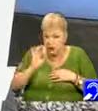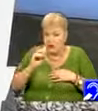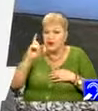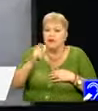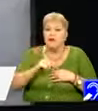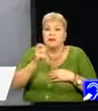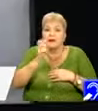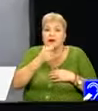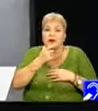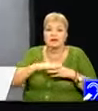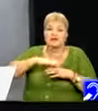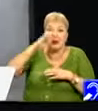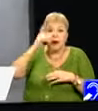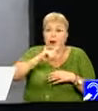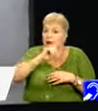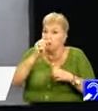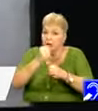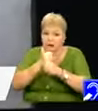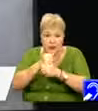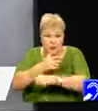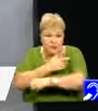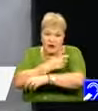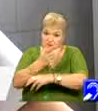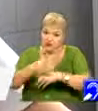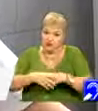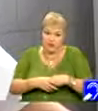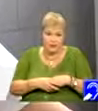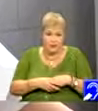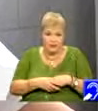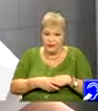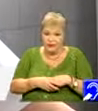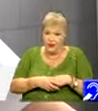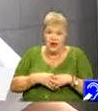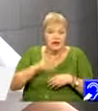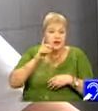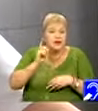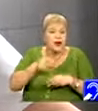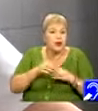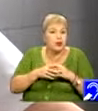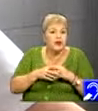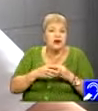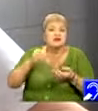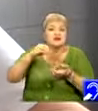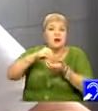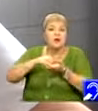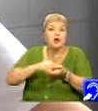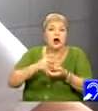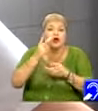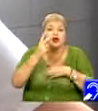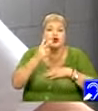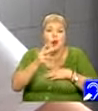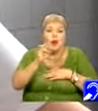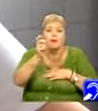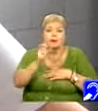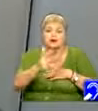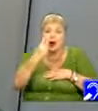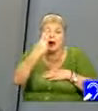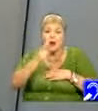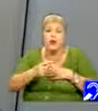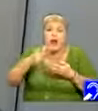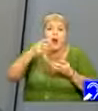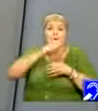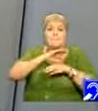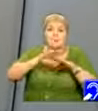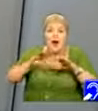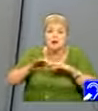adulții infectați nu sunt vaccinați. Va trebui să punem chiar și doi pacienți într-un pat pentru a face loc și